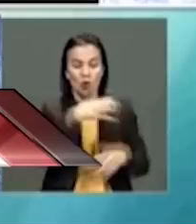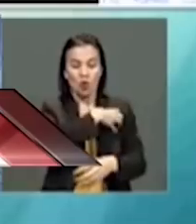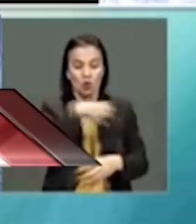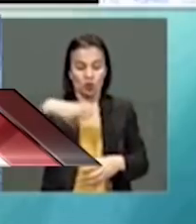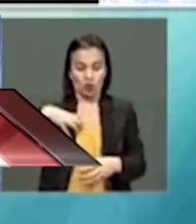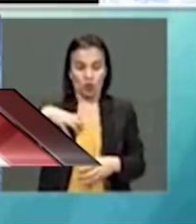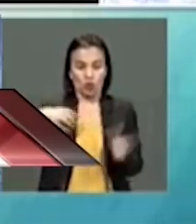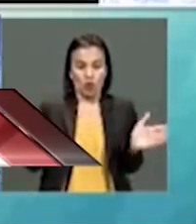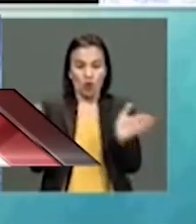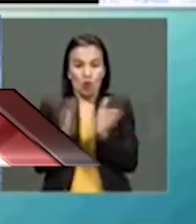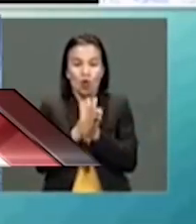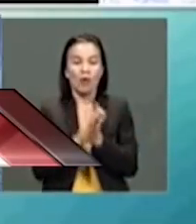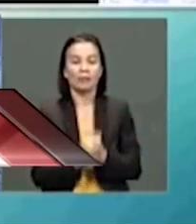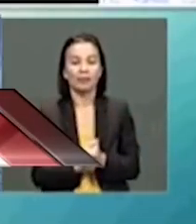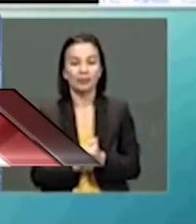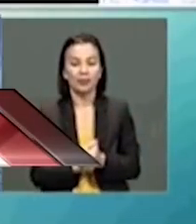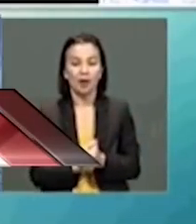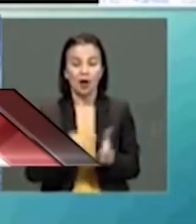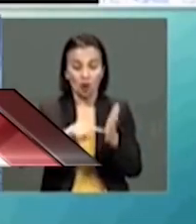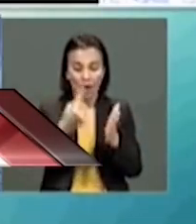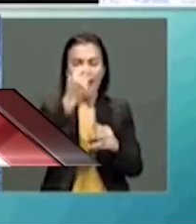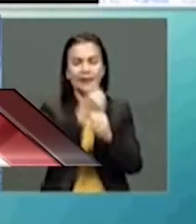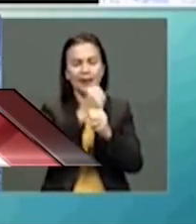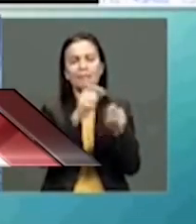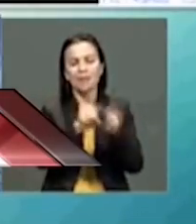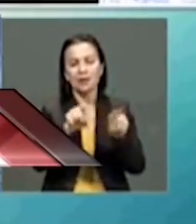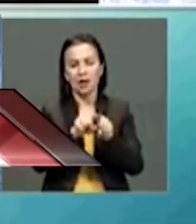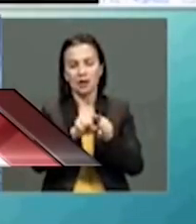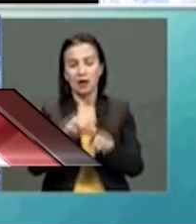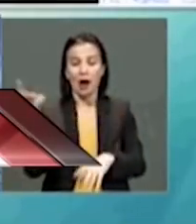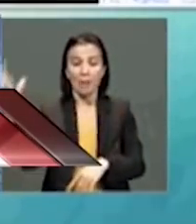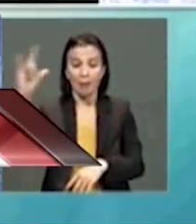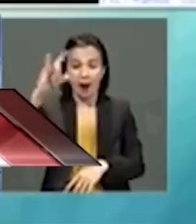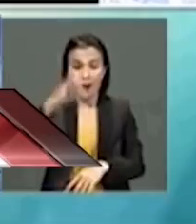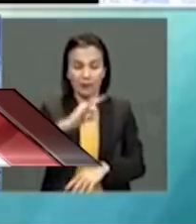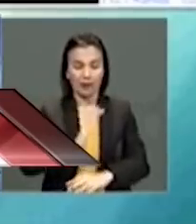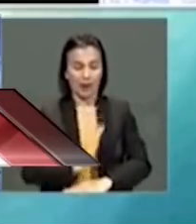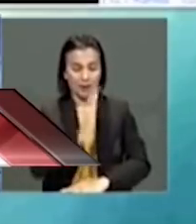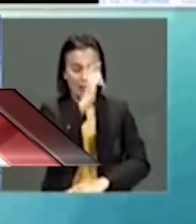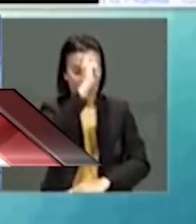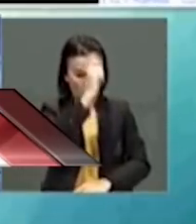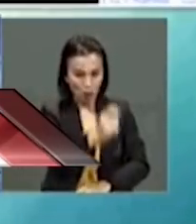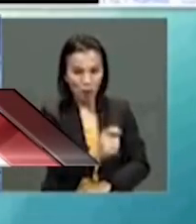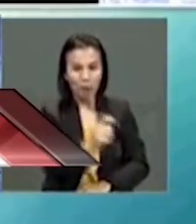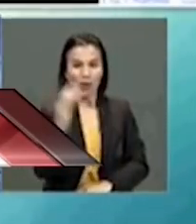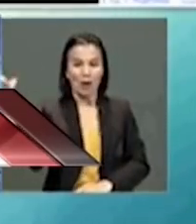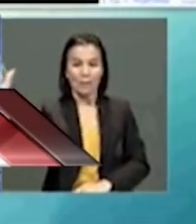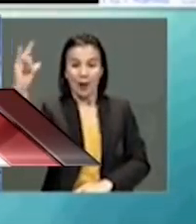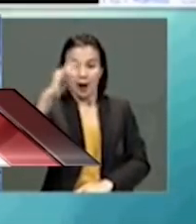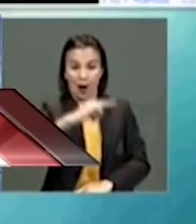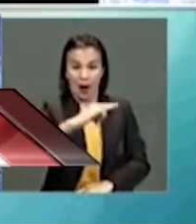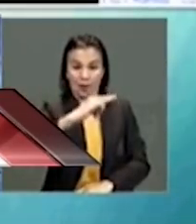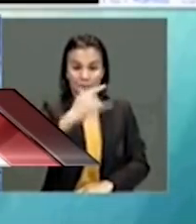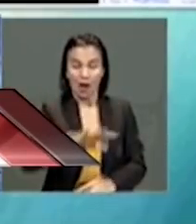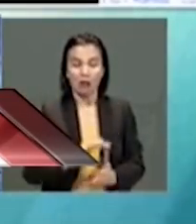ปฏิบัติเนี่ยได้ทำความเข้าใจกับแต่ละสถานทูตอย่างไรทำไมจึงปล่อยให้มีการกักตัว14วันณคอนโด